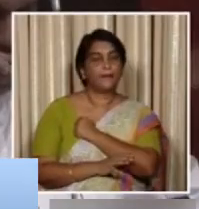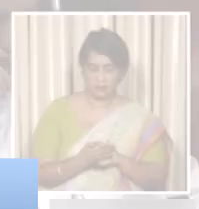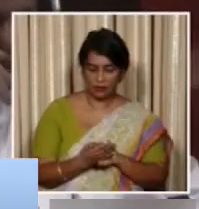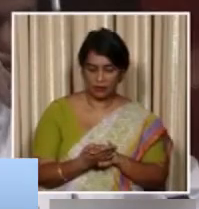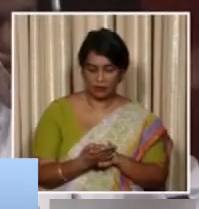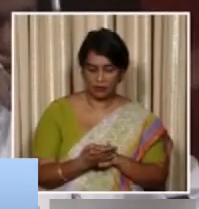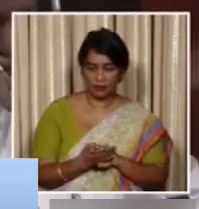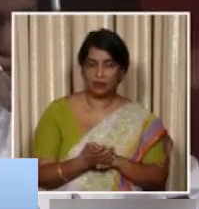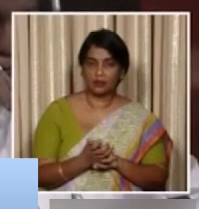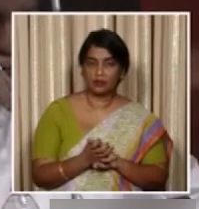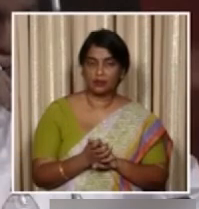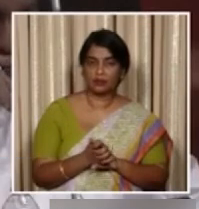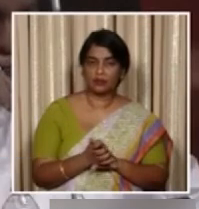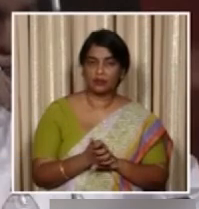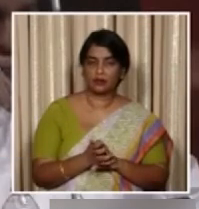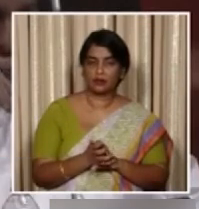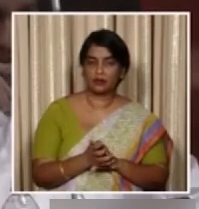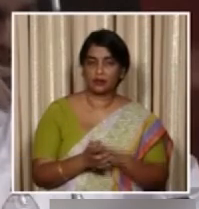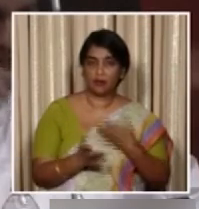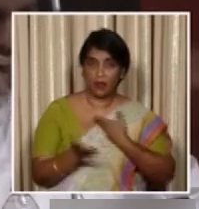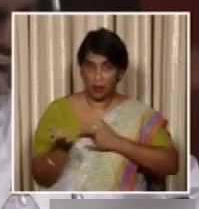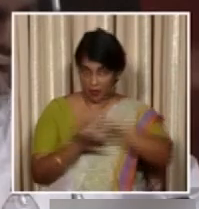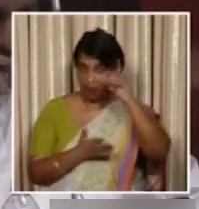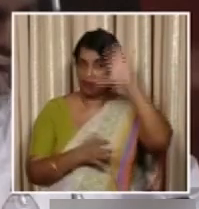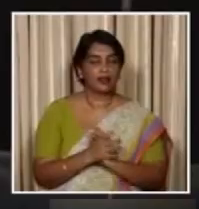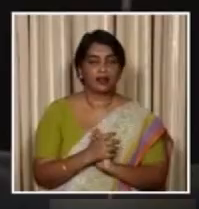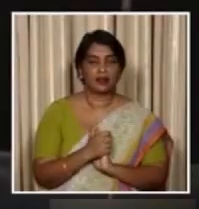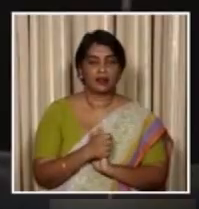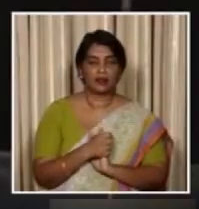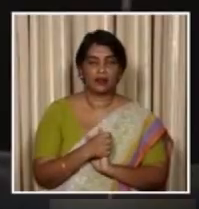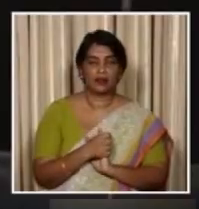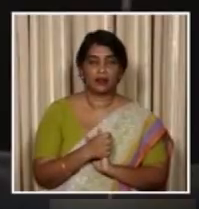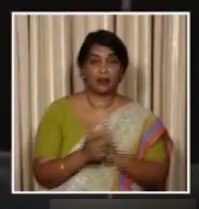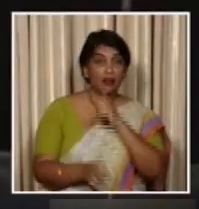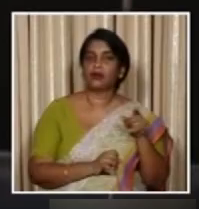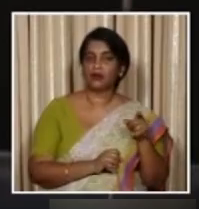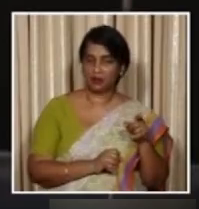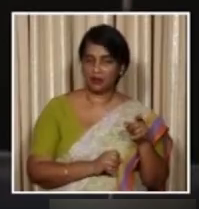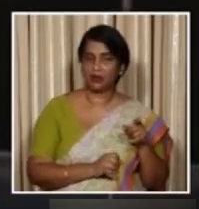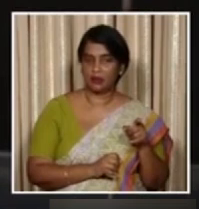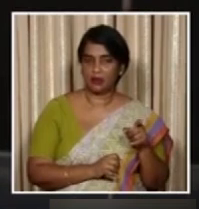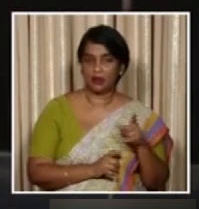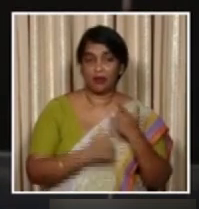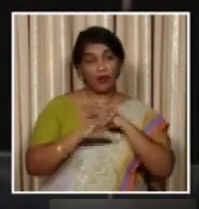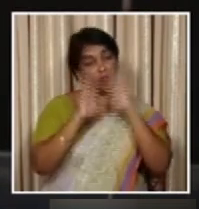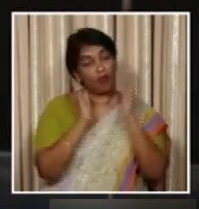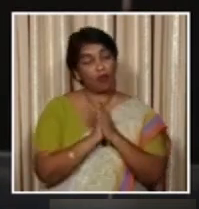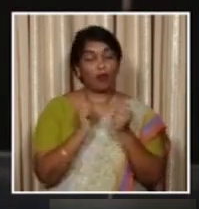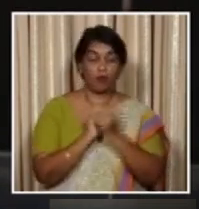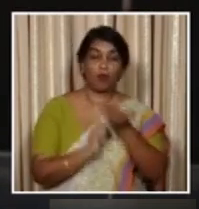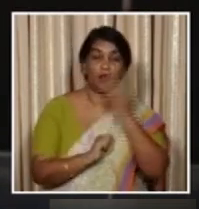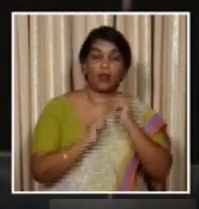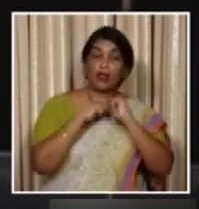කන්ටැක්ට්ස් තියෙනවා. තුබා කියලා තිබ්බා බාවරියර මං කට්ටිය කියනවා කියලා තියෙත්. එතුවා තරල නැහැ. ඔය ලොකු කතා කියන්නේ නැතුව පුළුවන්කම් ඔක්කොම තියෙද්දි